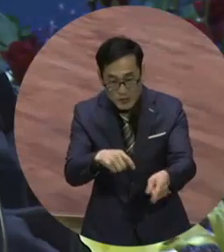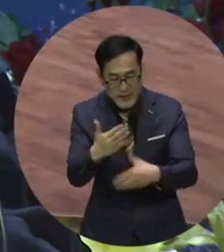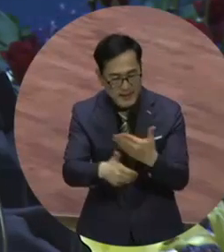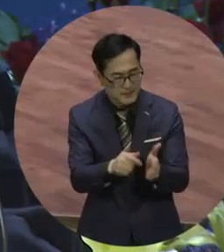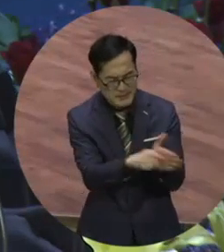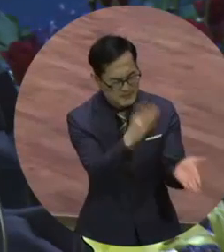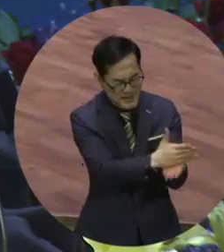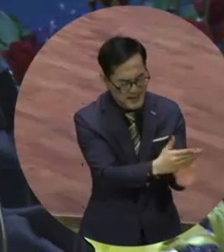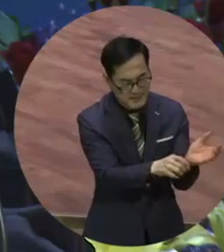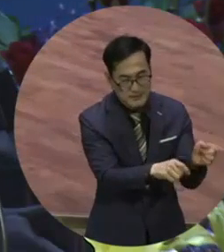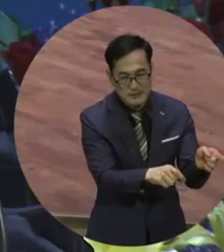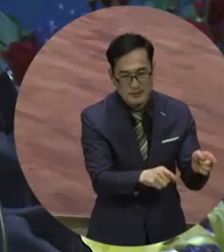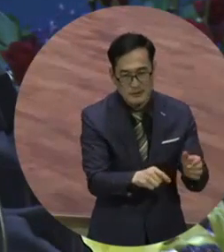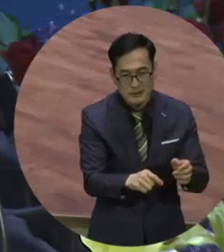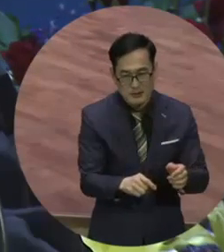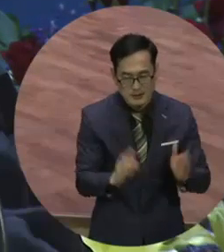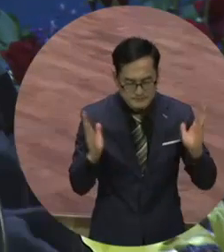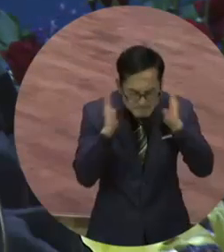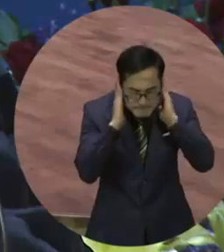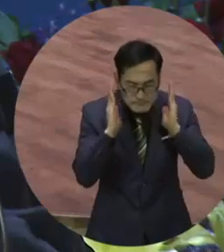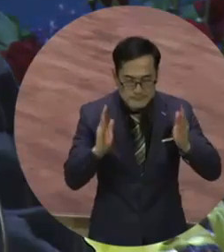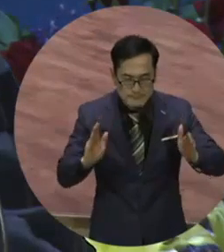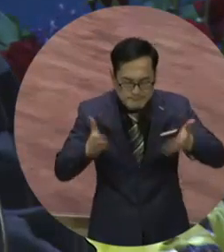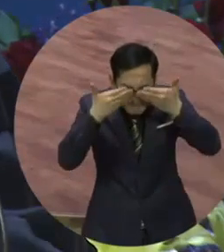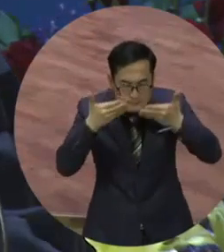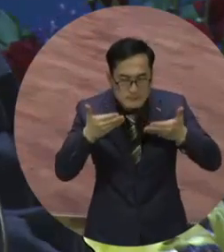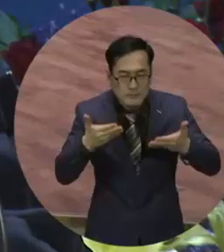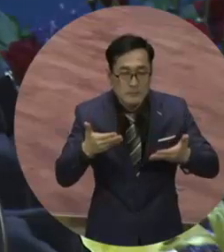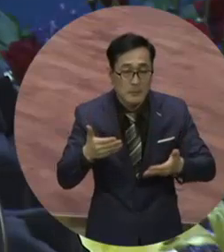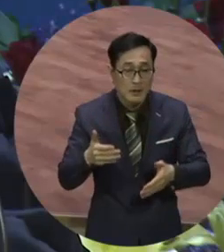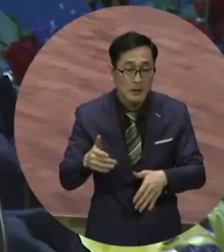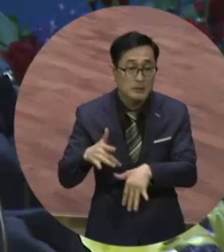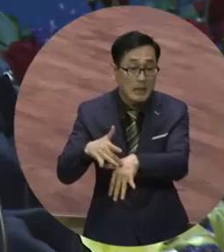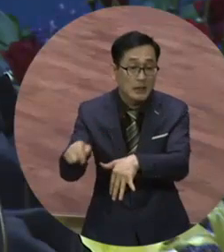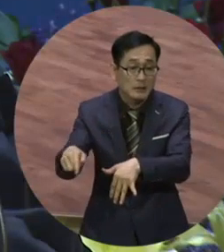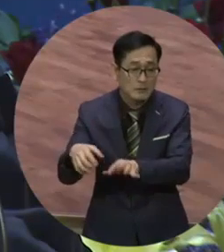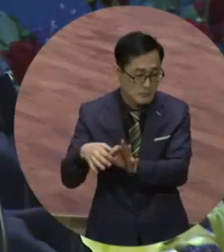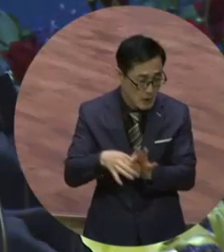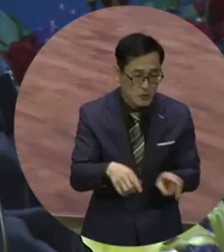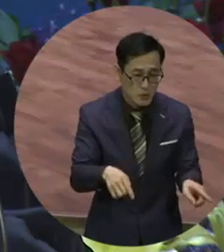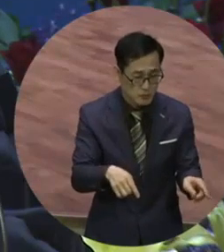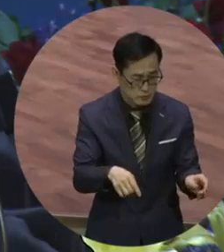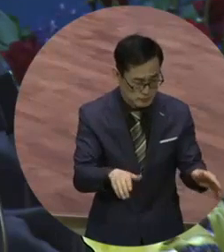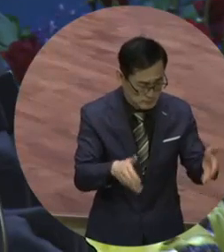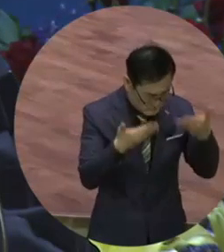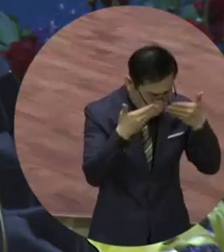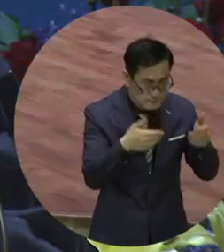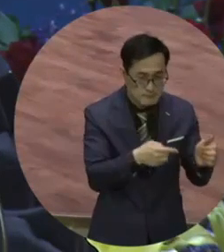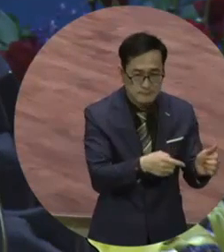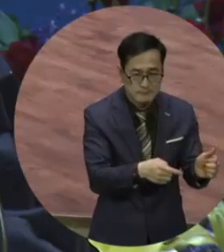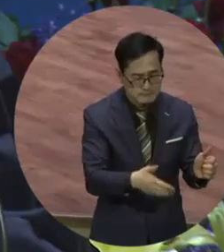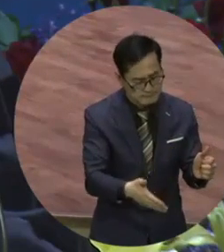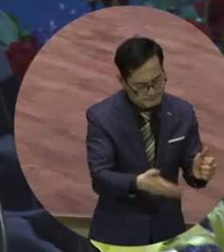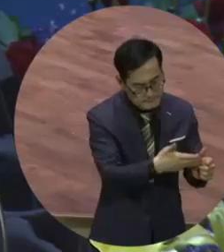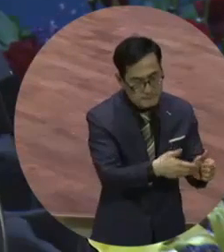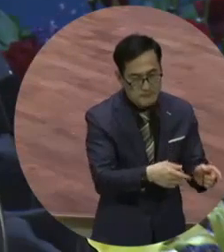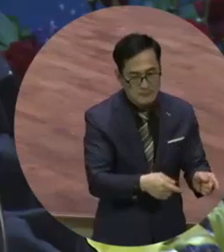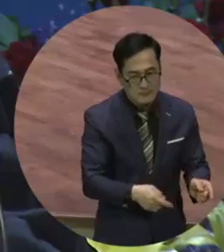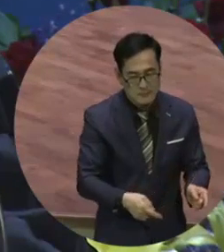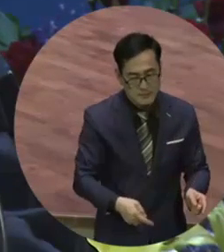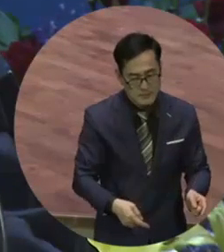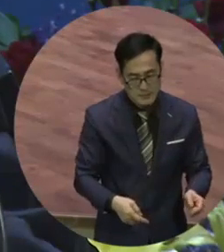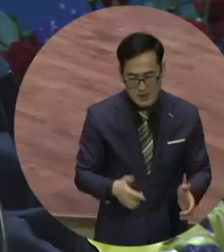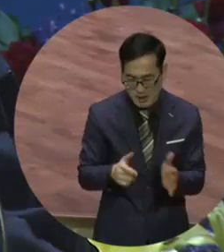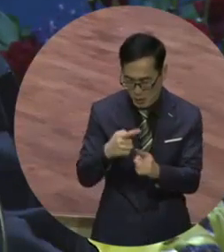만들고 기도하지 못하게 만들고 말씀 깨닫지 못하게 만들고 여러분 몸된 교회를 섬기지 못하게